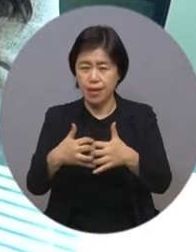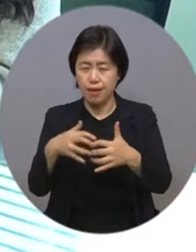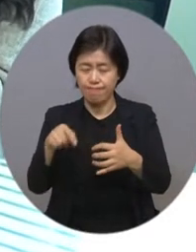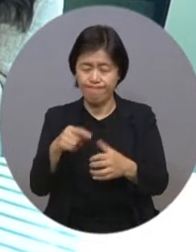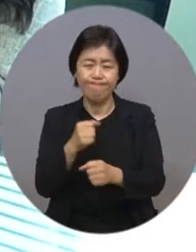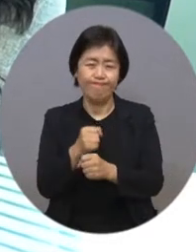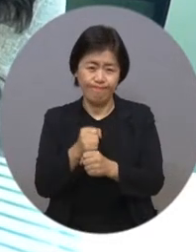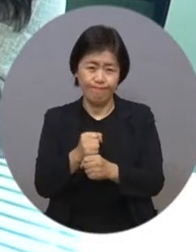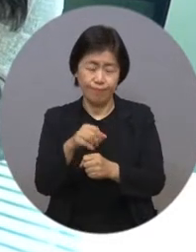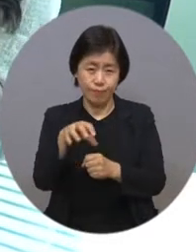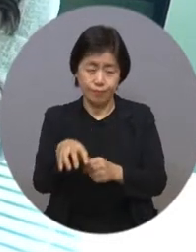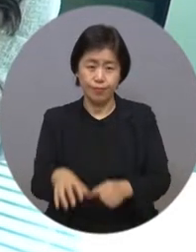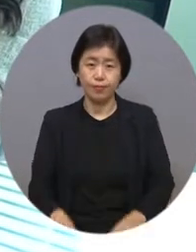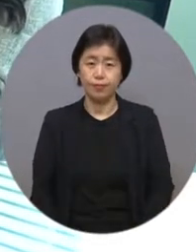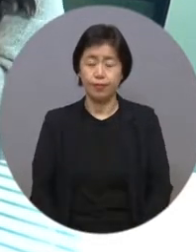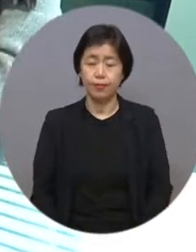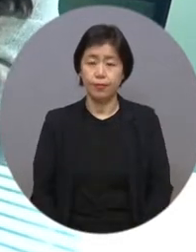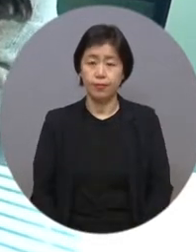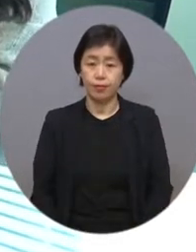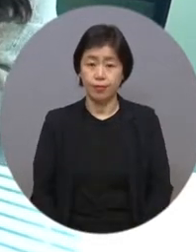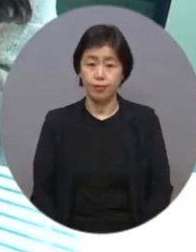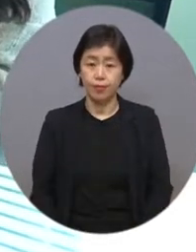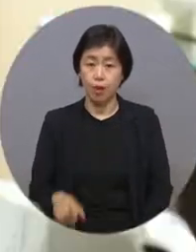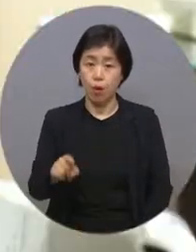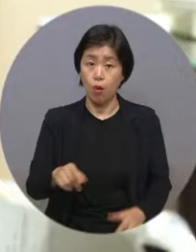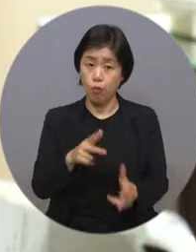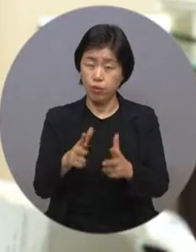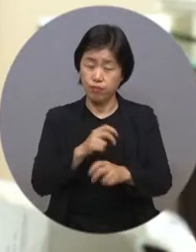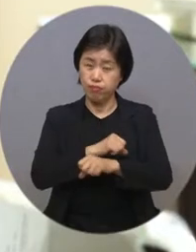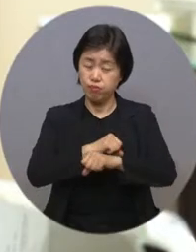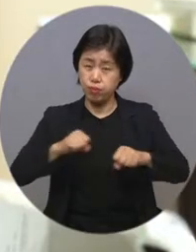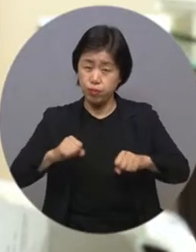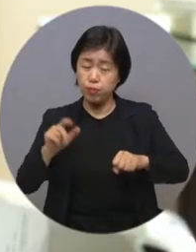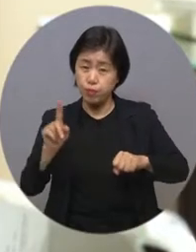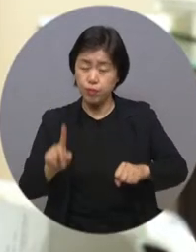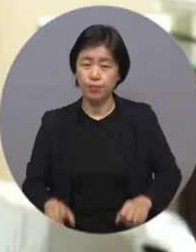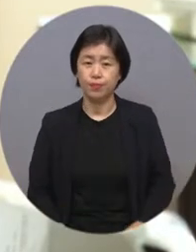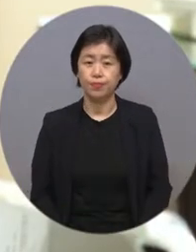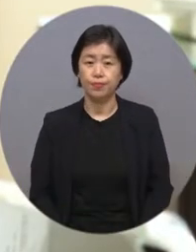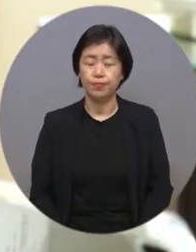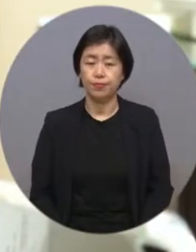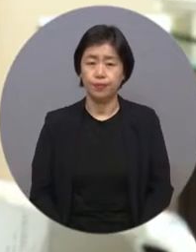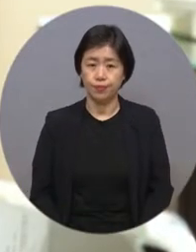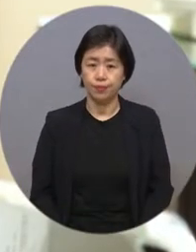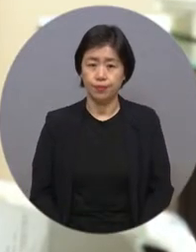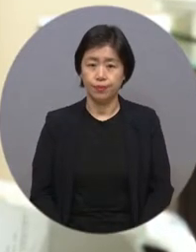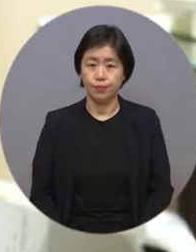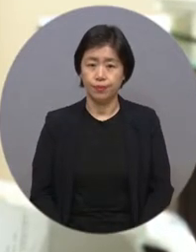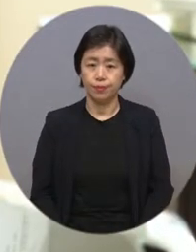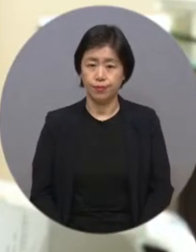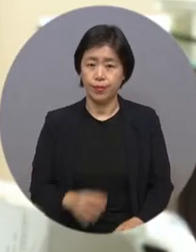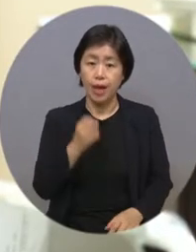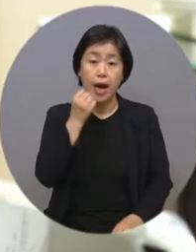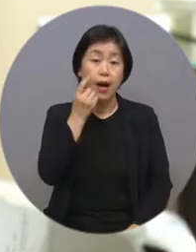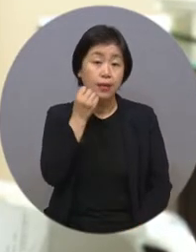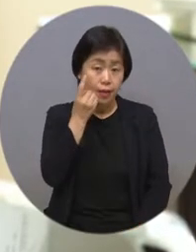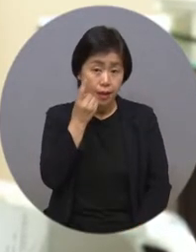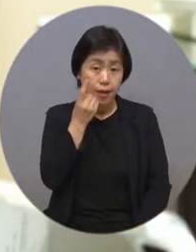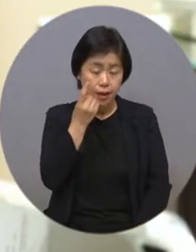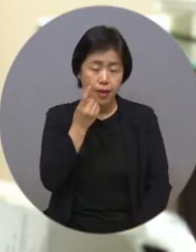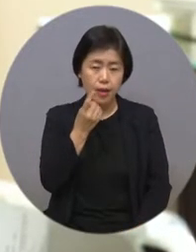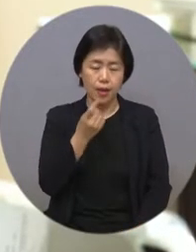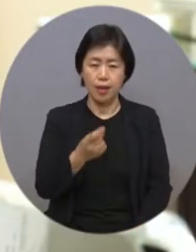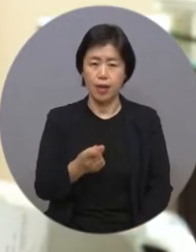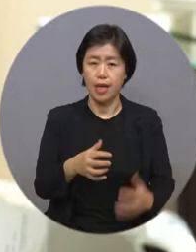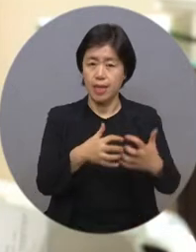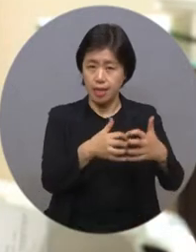안산은 그러면 생산하는 규모가 어느 정도 될까요? 저희 안산 생산 본부는 월 복합기를